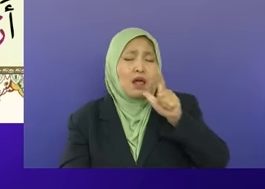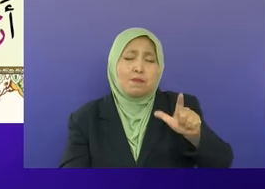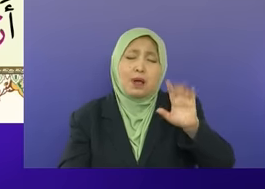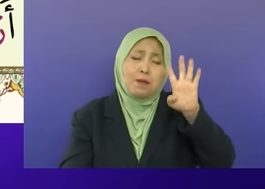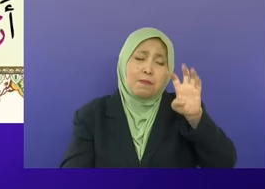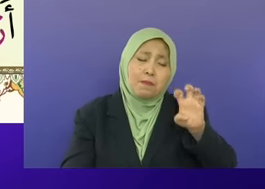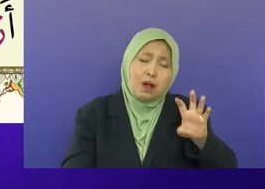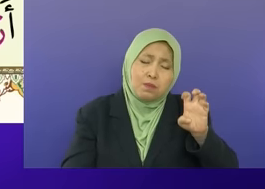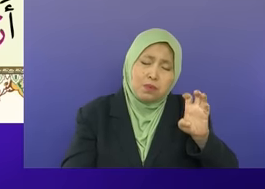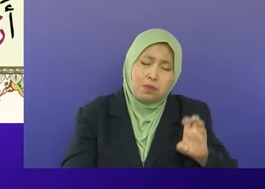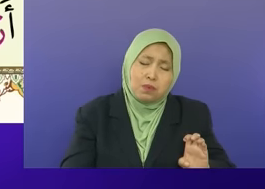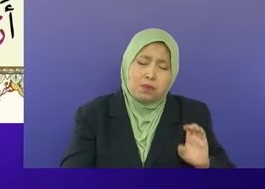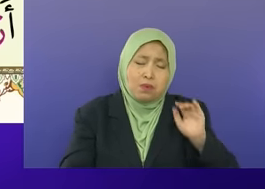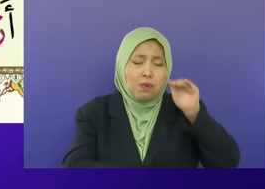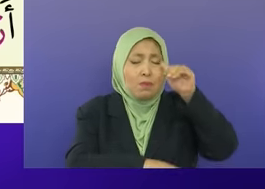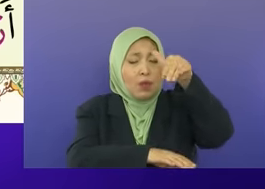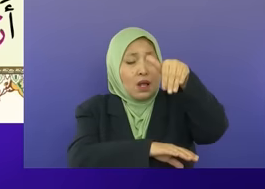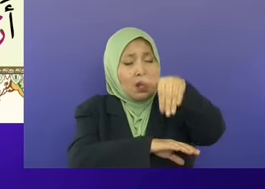sa Alaihi